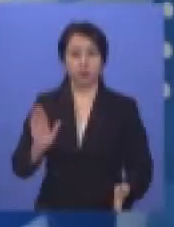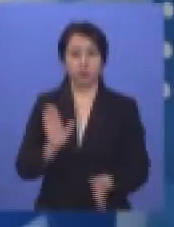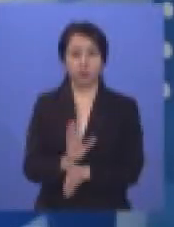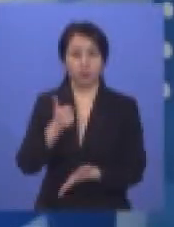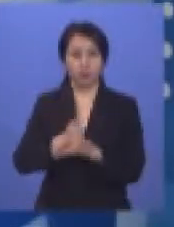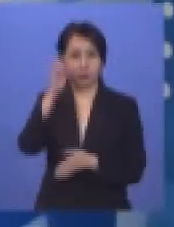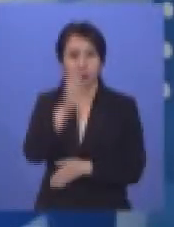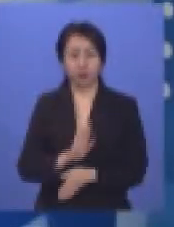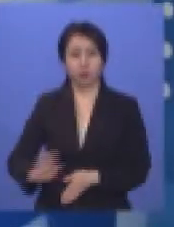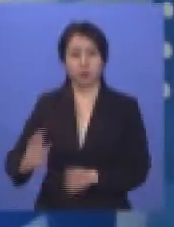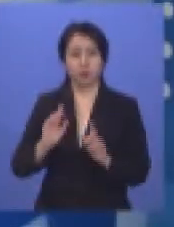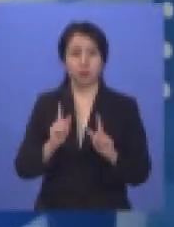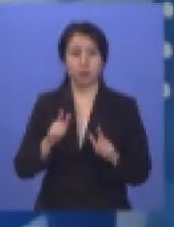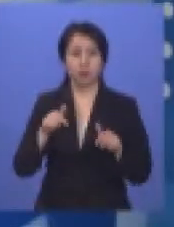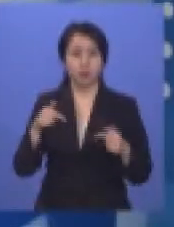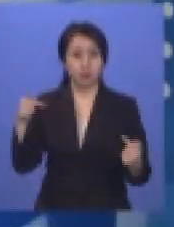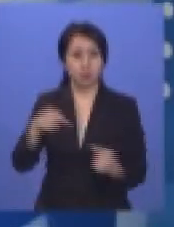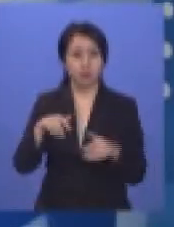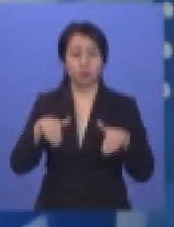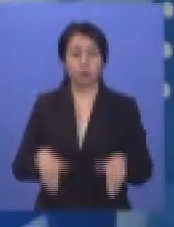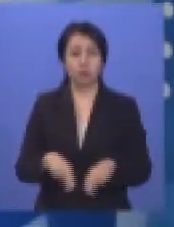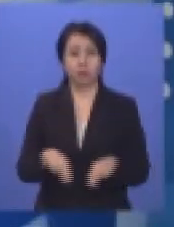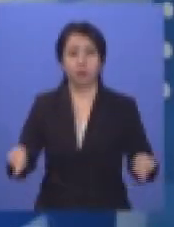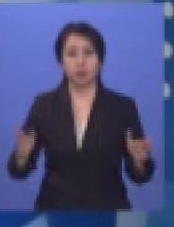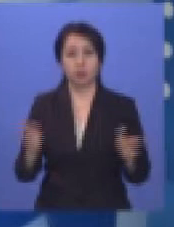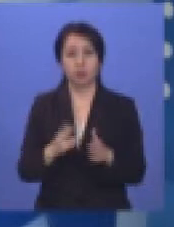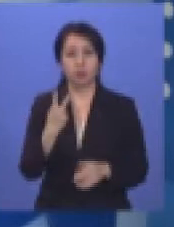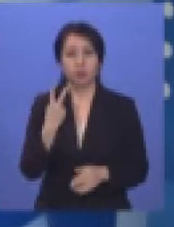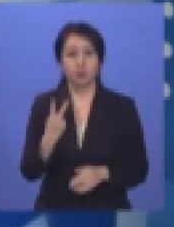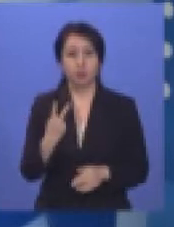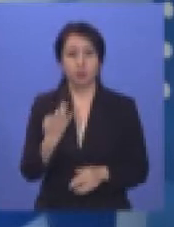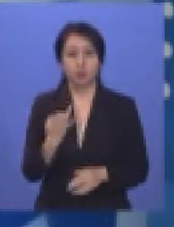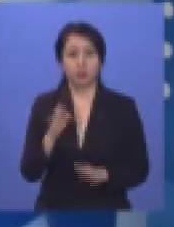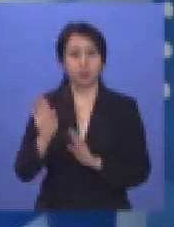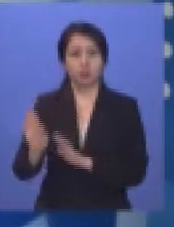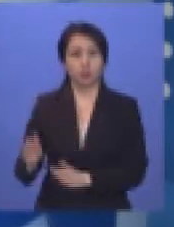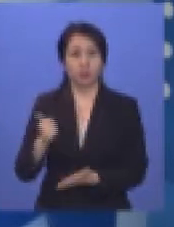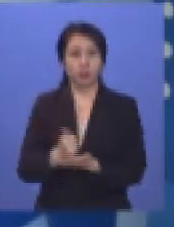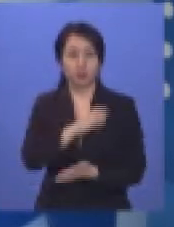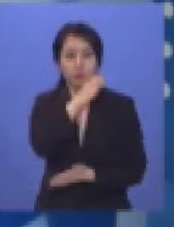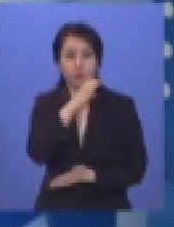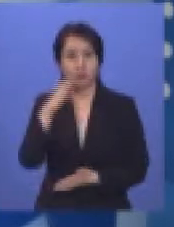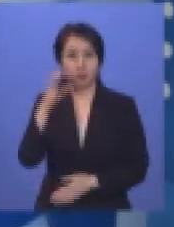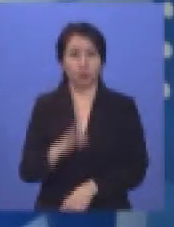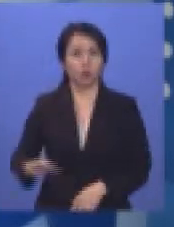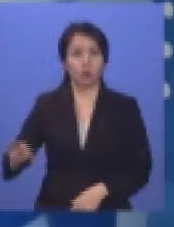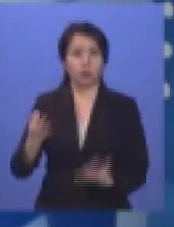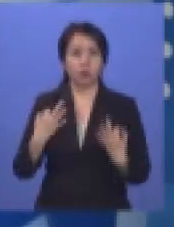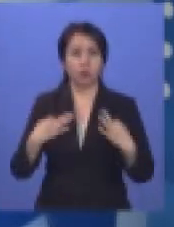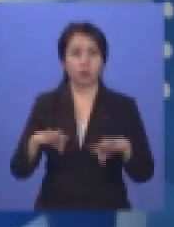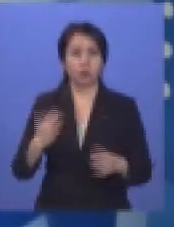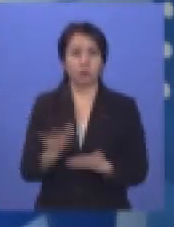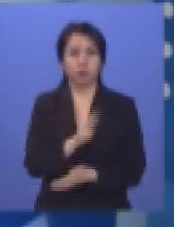По поручению главы государства и согласно постановлению правительства сокращены две штатные единицы заместителей акима Северо-Казахстанской